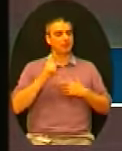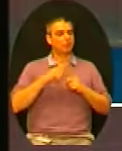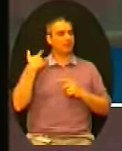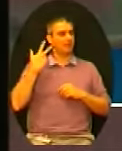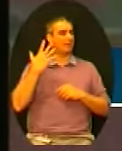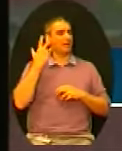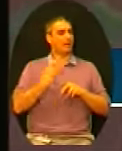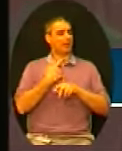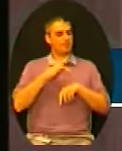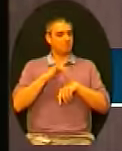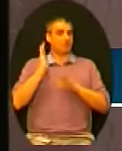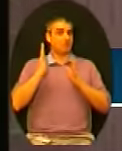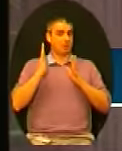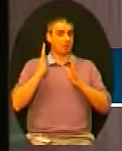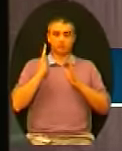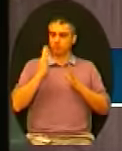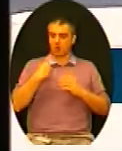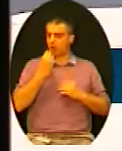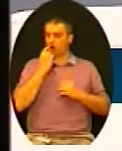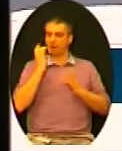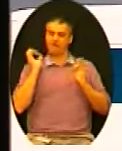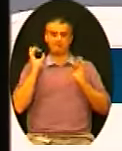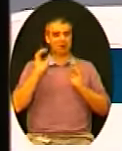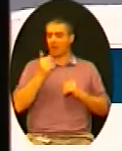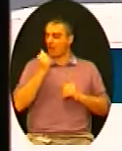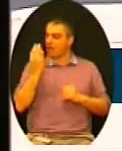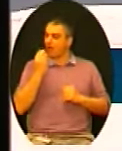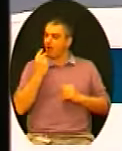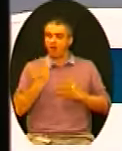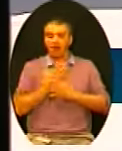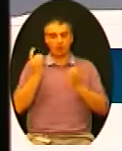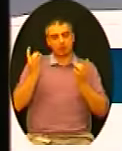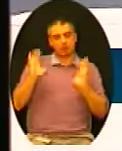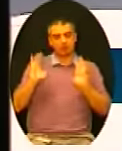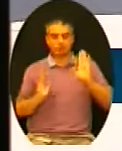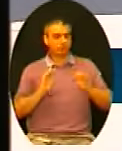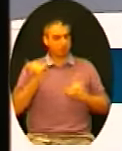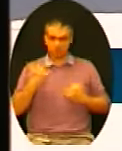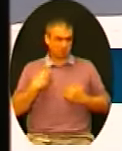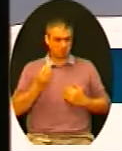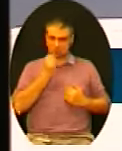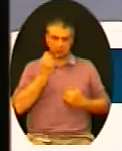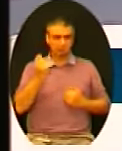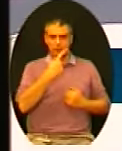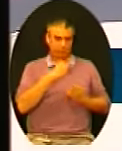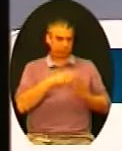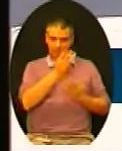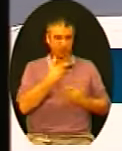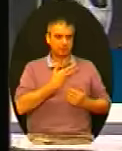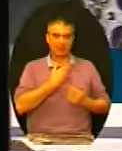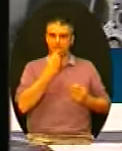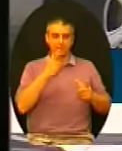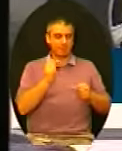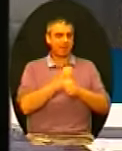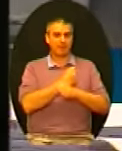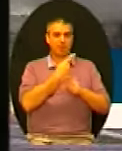שהייתי רגיל, הייתי מפונק מאוד, שלא אוכל אוכל של אתמול, וכל מיני דברים אחרים. היום אני אוכל אוכל של שבוע, כי שם יכולתי לקבל מנה